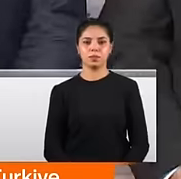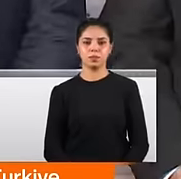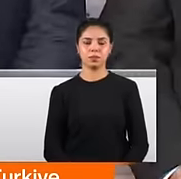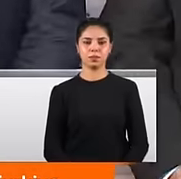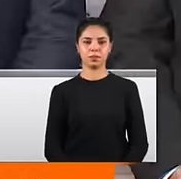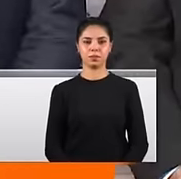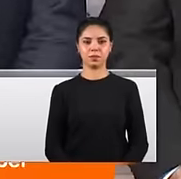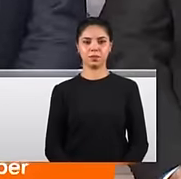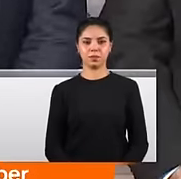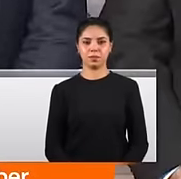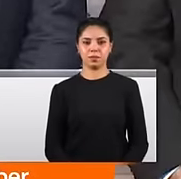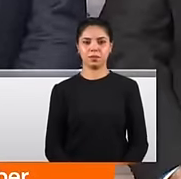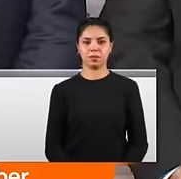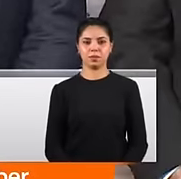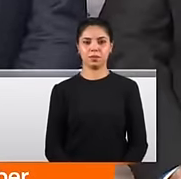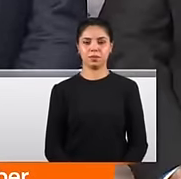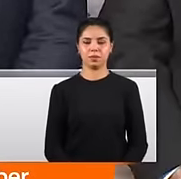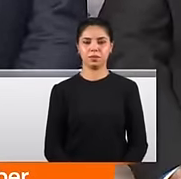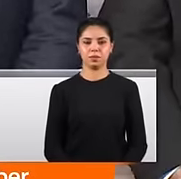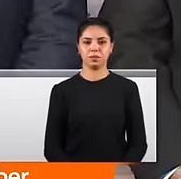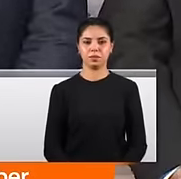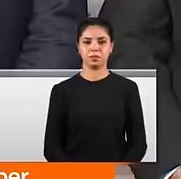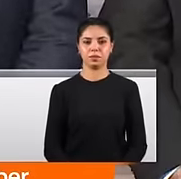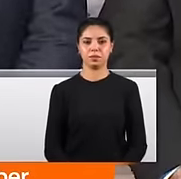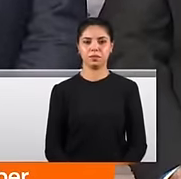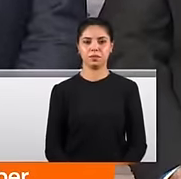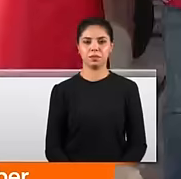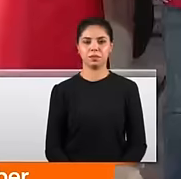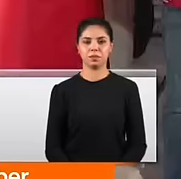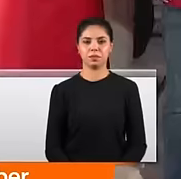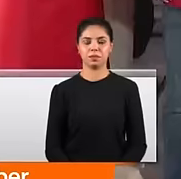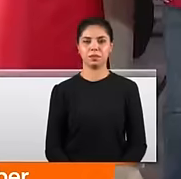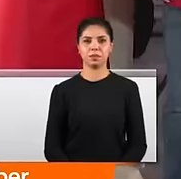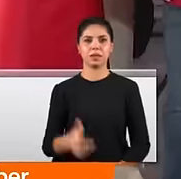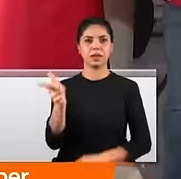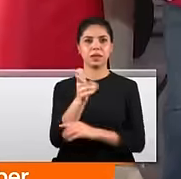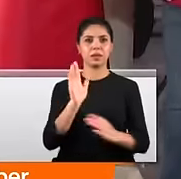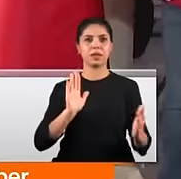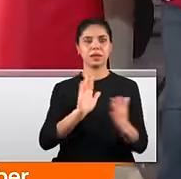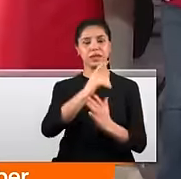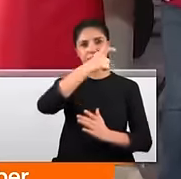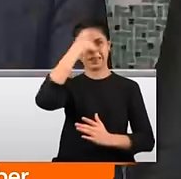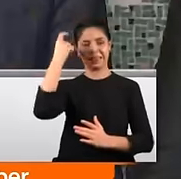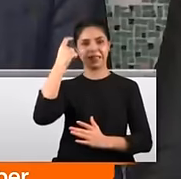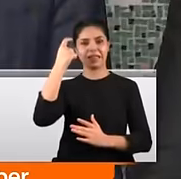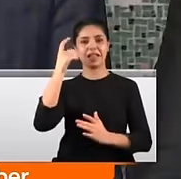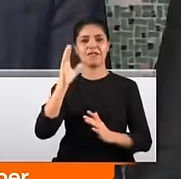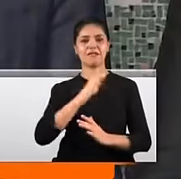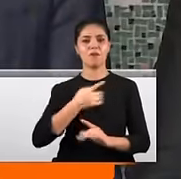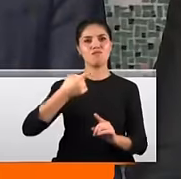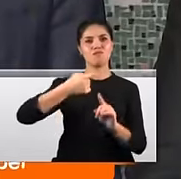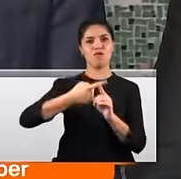bu binaya yaklaşışını izlerken gözyaşlarımı tutamamıştım. Kameralar karşısında sıcak pozlar verip birbirine